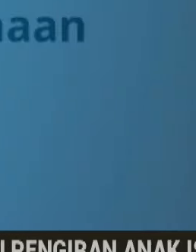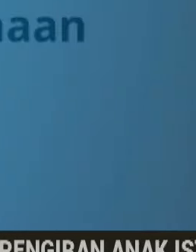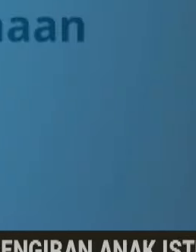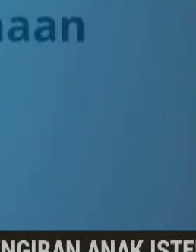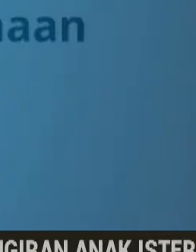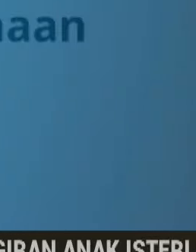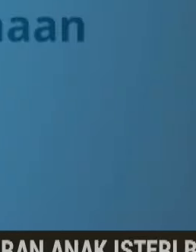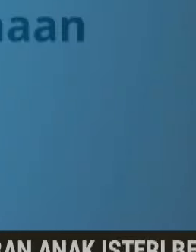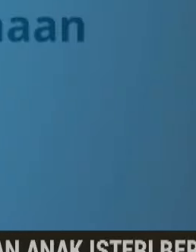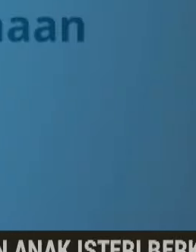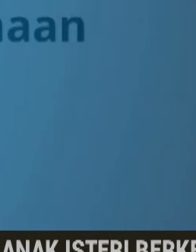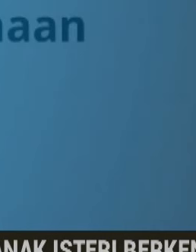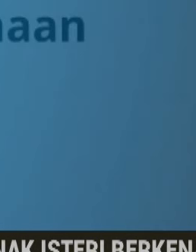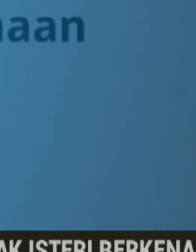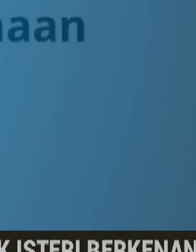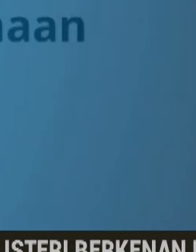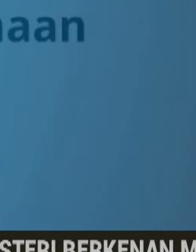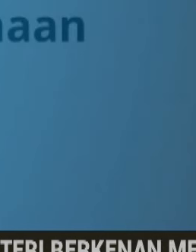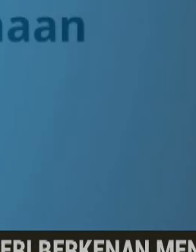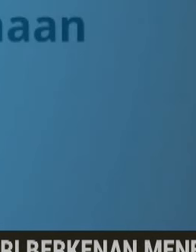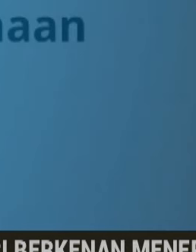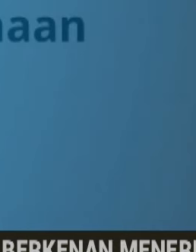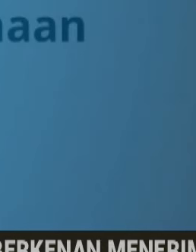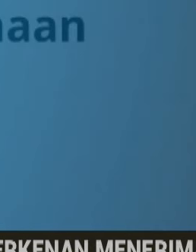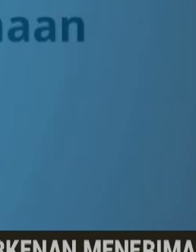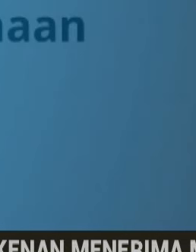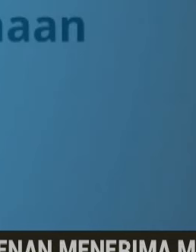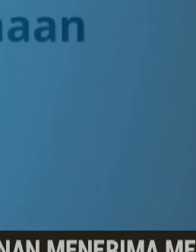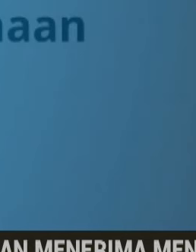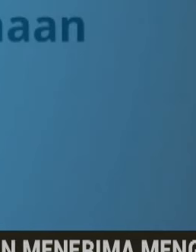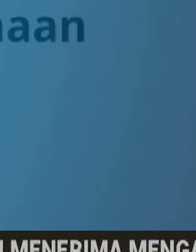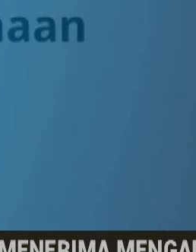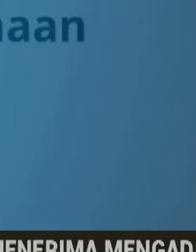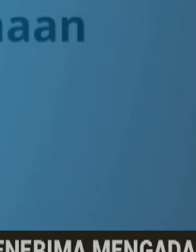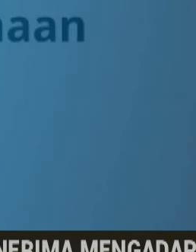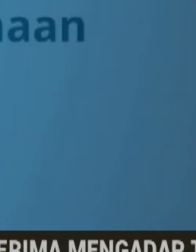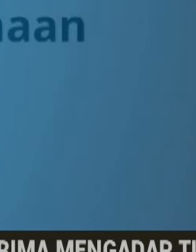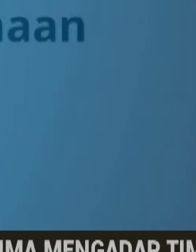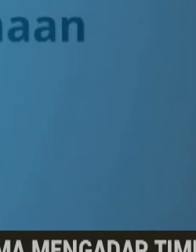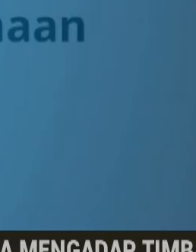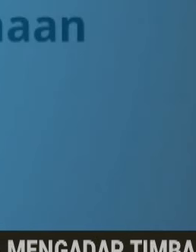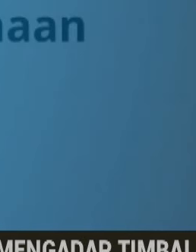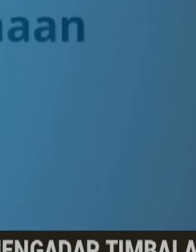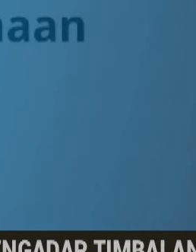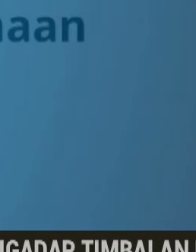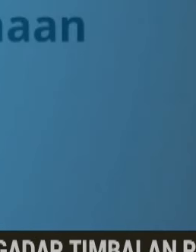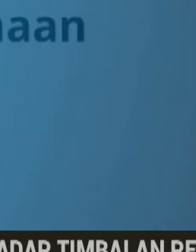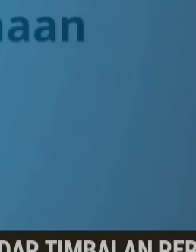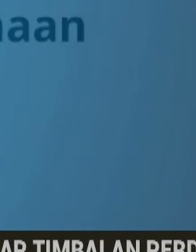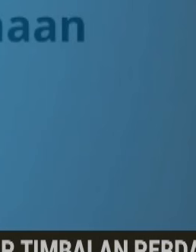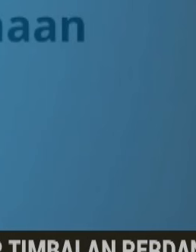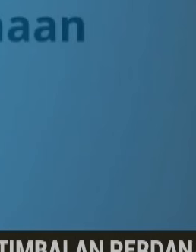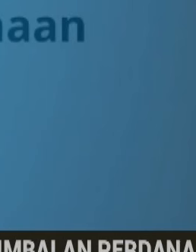Separuh jalan di Jambatan Sungai Seria, Lebuh Raya Seria Belain berdekatan STKRJ Lorong 3 Selatan Hala